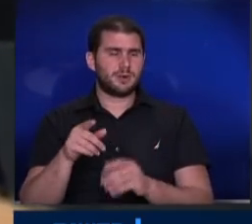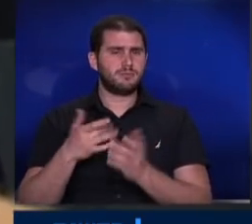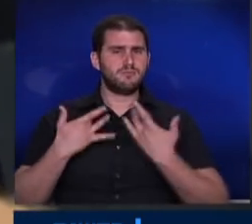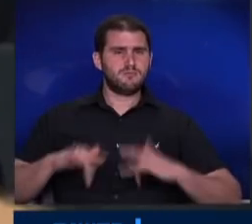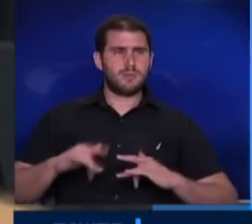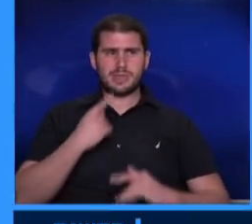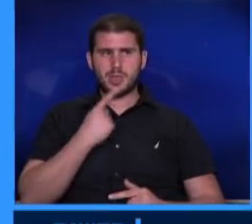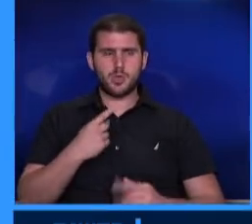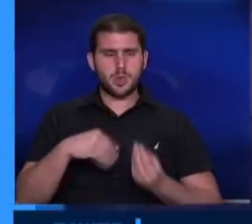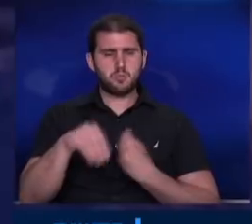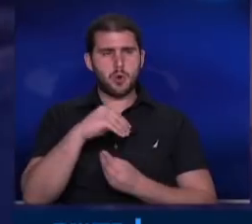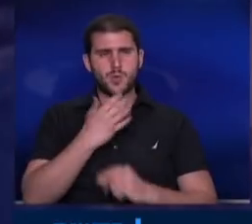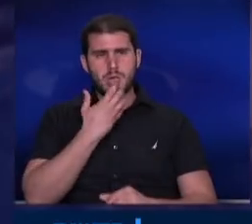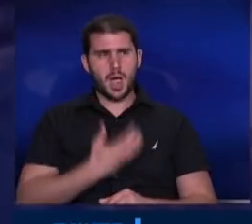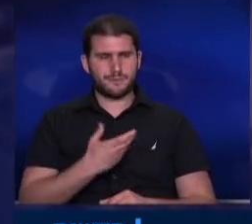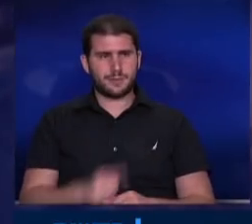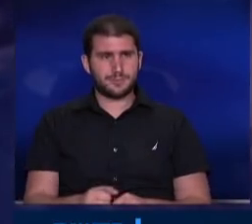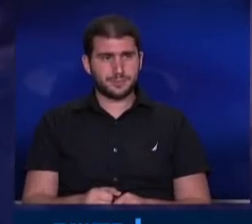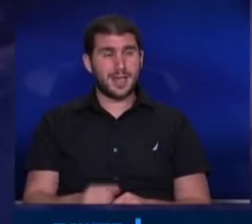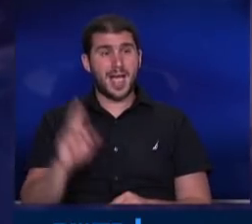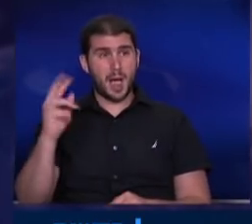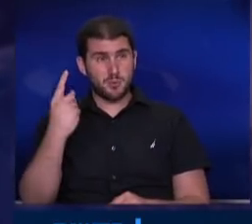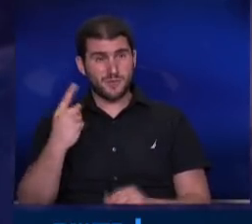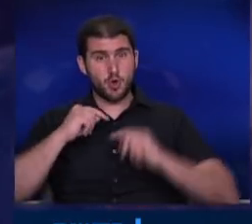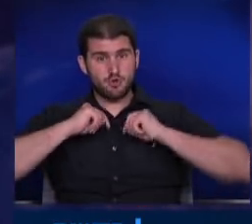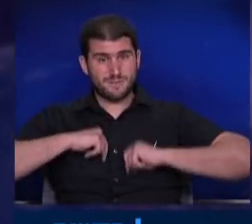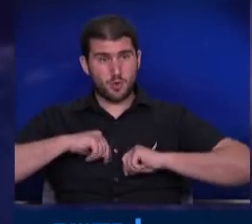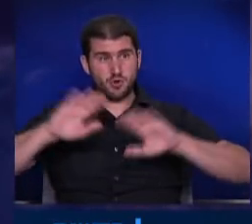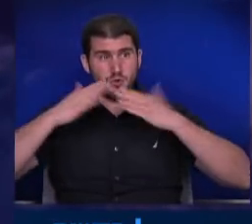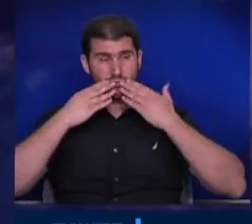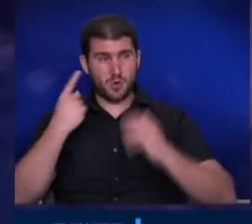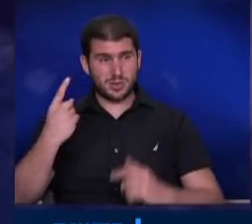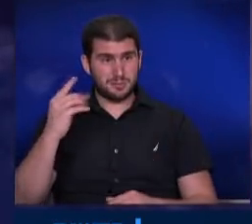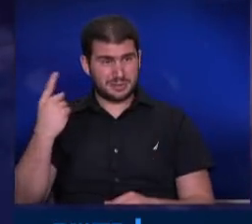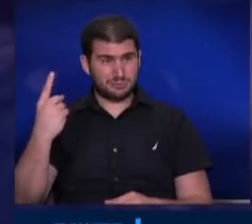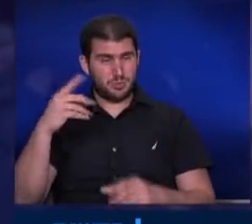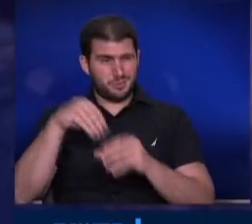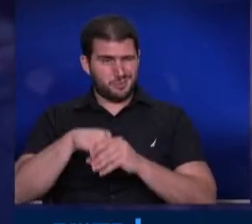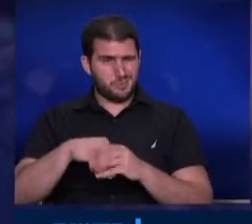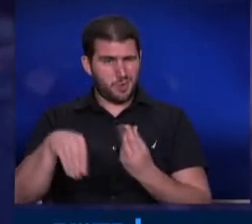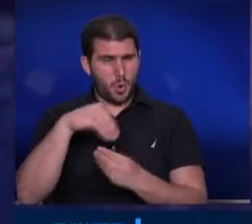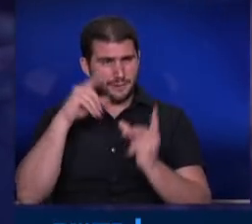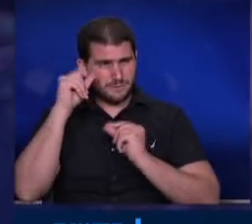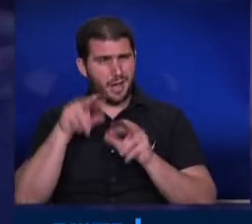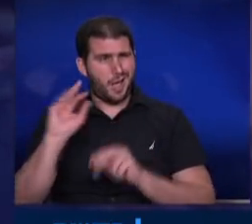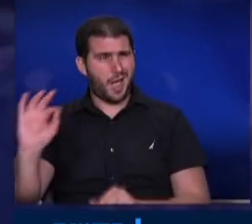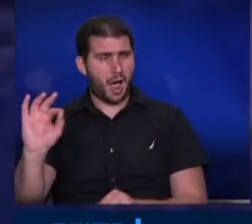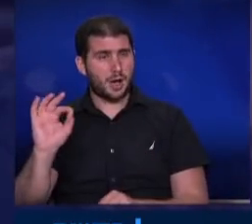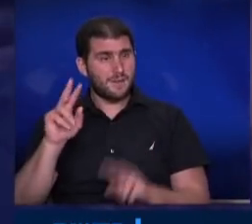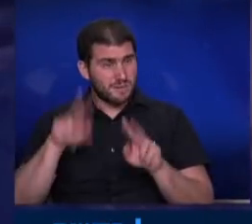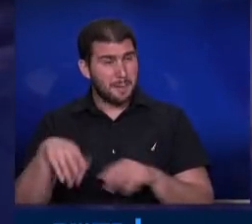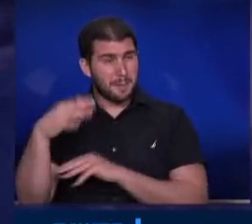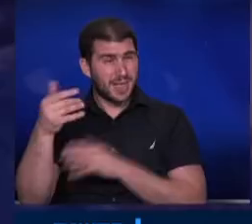טענות למעורבות של רב הכותל. רבינוביץ', יושב ראש הכותל, גם הוא בפנים, אך שדאו. עד כדי כך